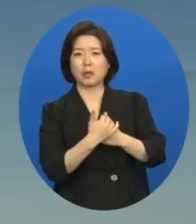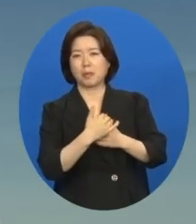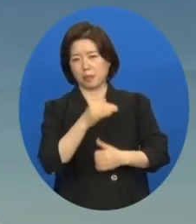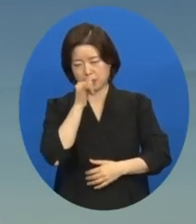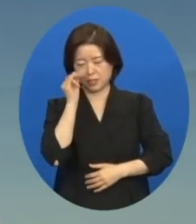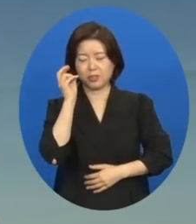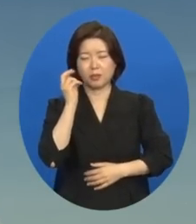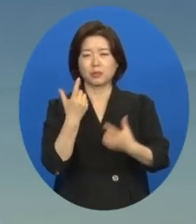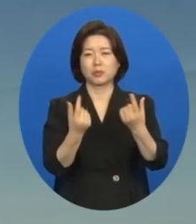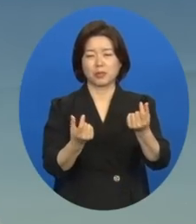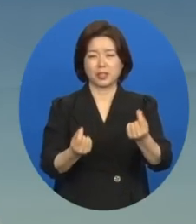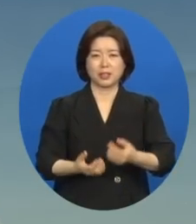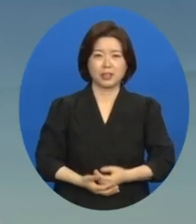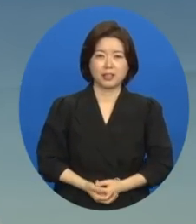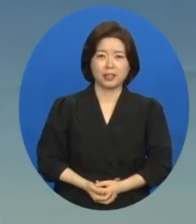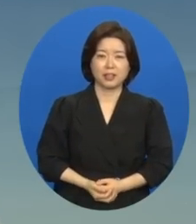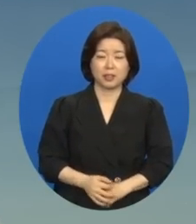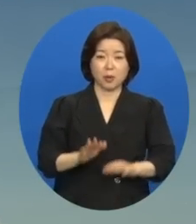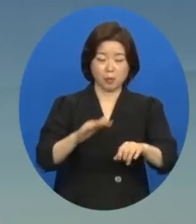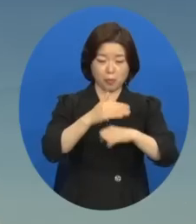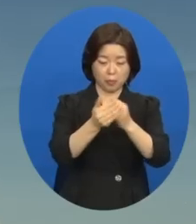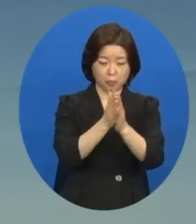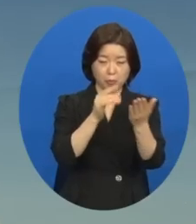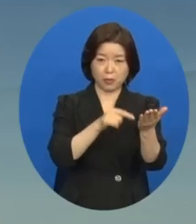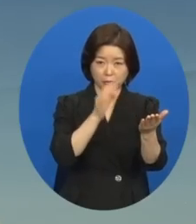것이지요. 오늘 본문은요,